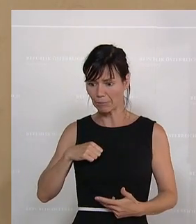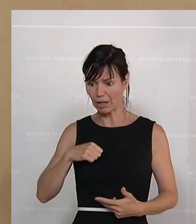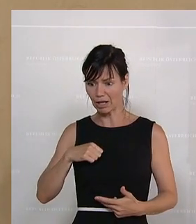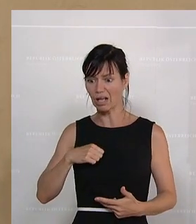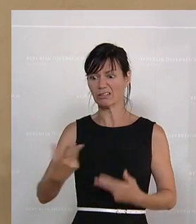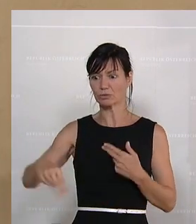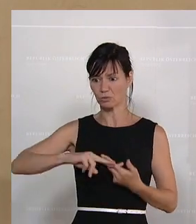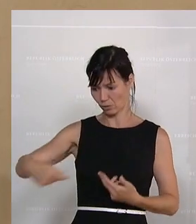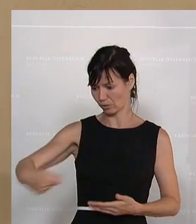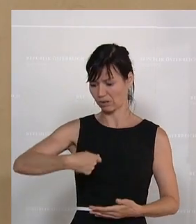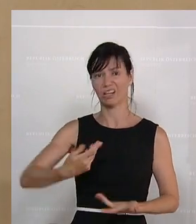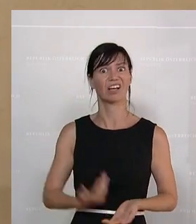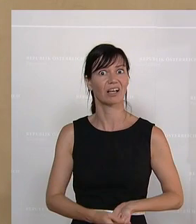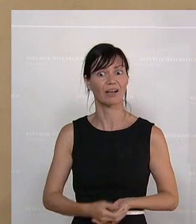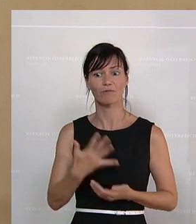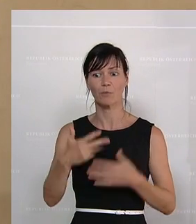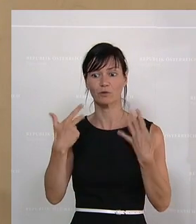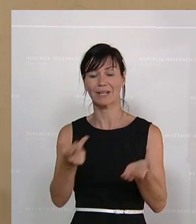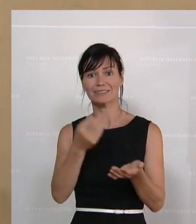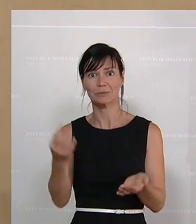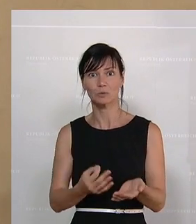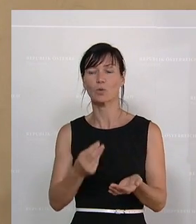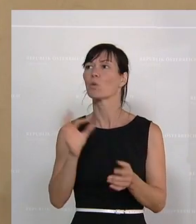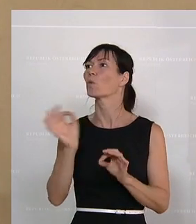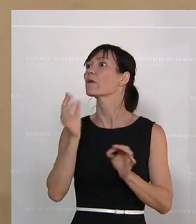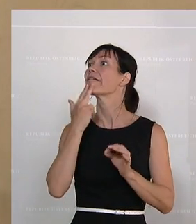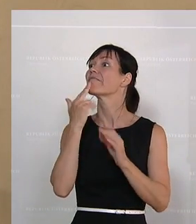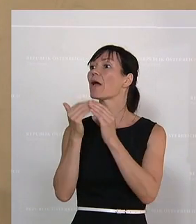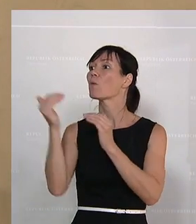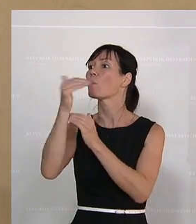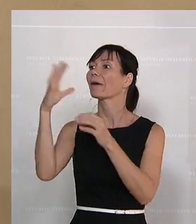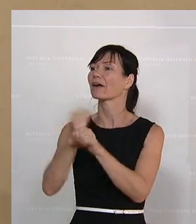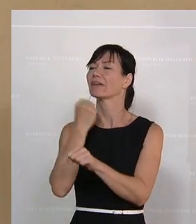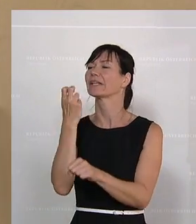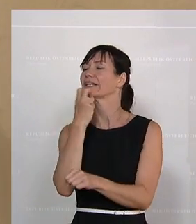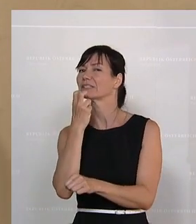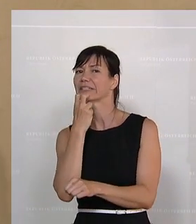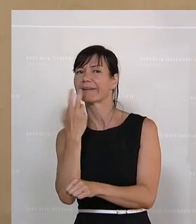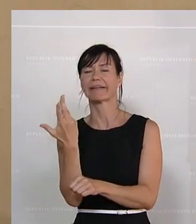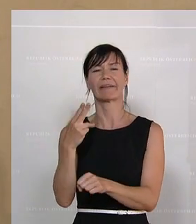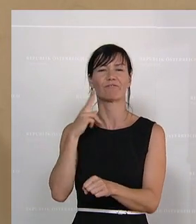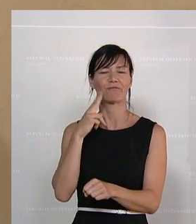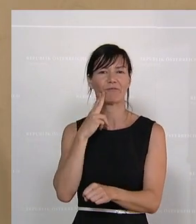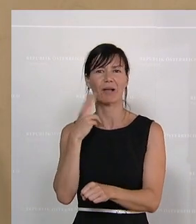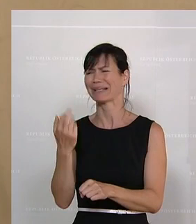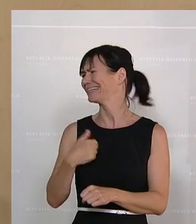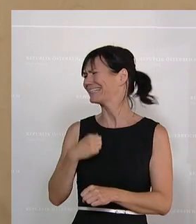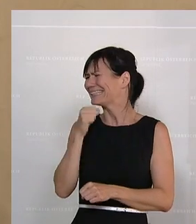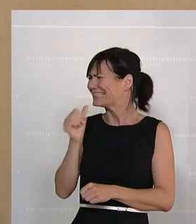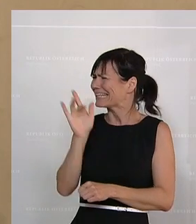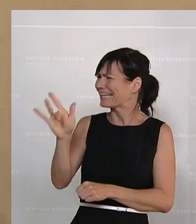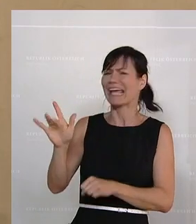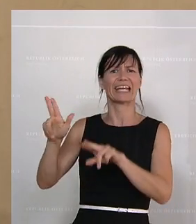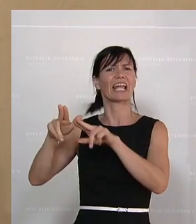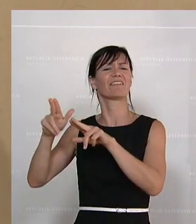85 prozent und die über die bühne die über gewinne die stromkonzerne haben und ich habe wieder was gegen dann verboten nachdem die